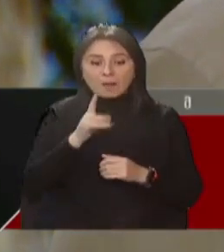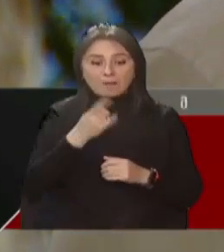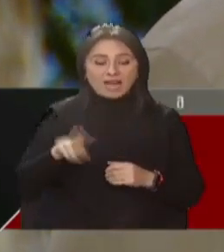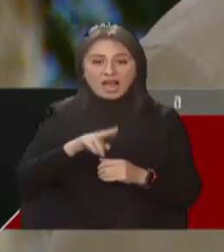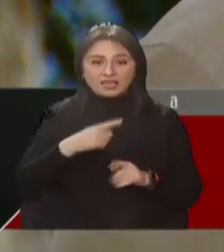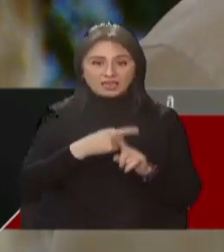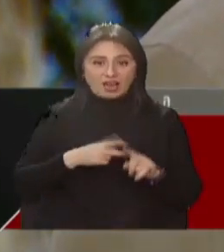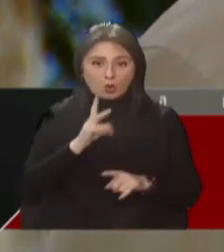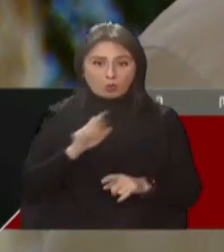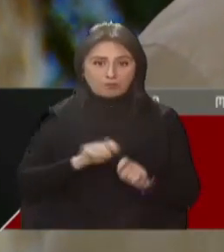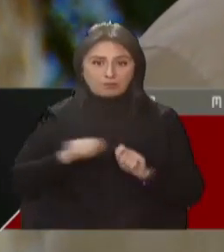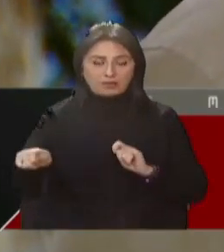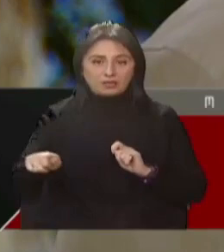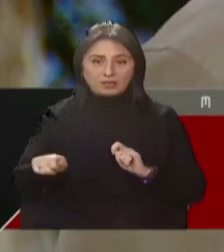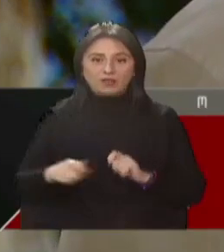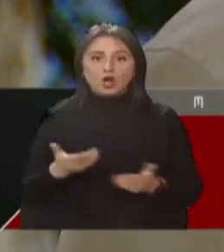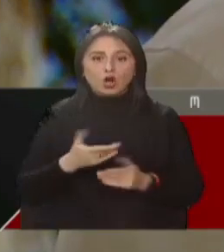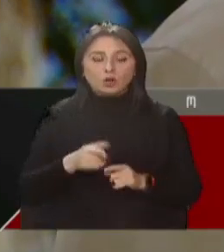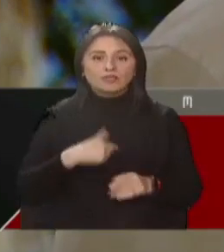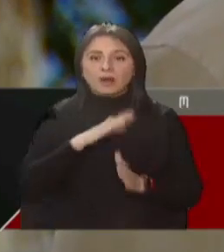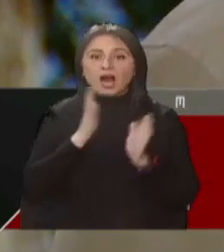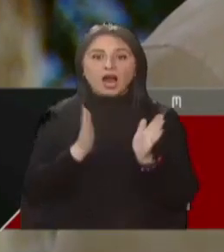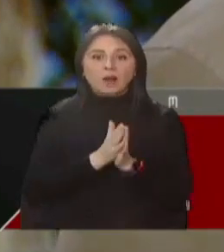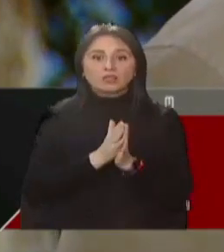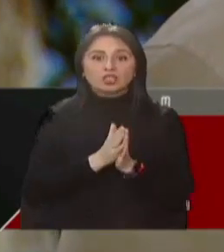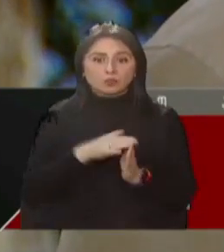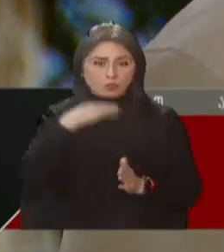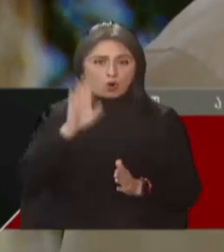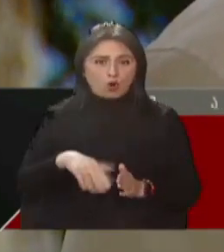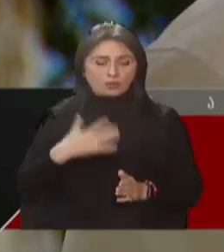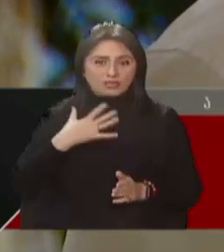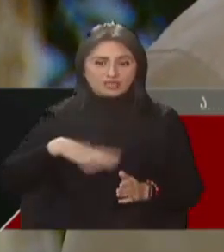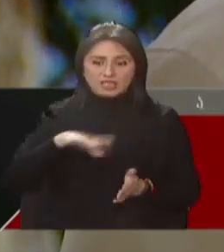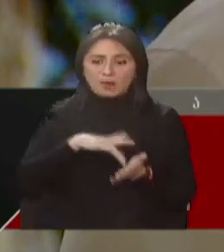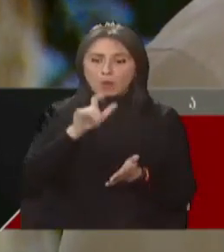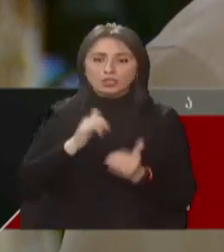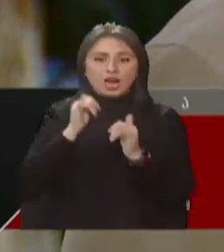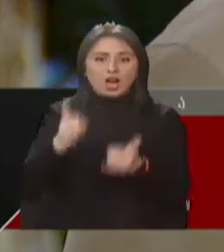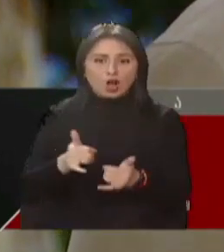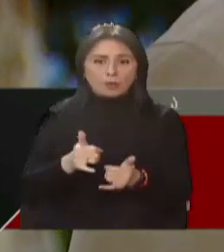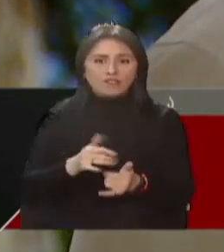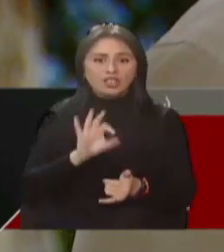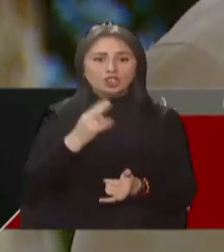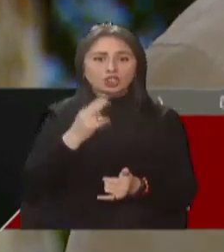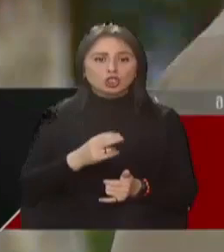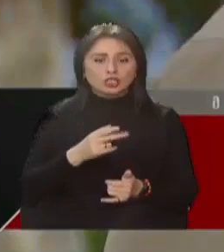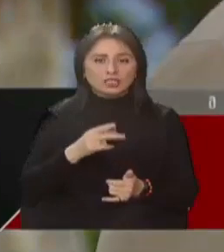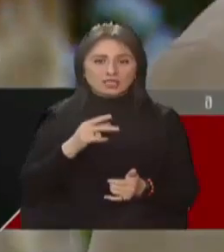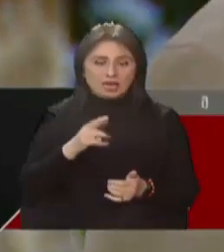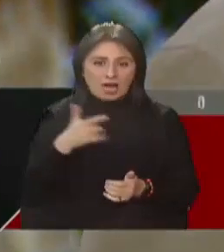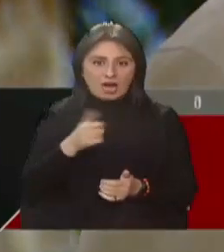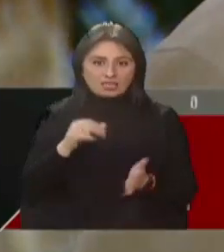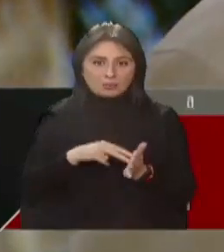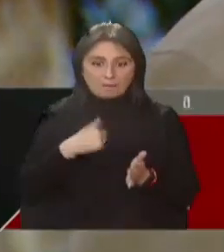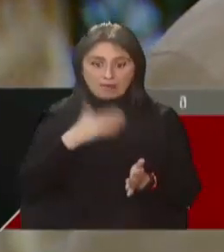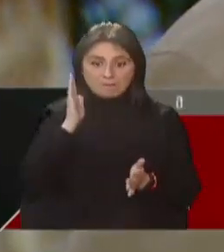მილიარდ ნახევარი კუბური მეტრი, რომელიც მე აბსოლუტურად მყოფნის მოსახლეობისათვის სოციალური გაზის ფასად. Ფაქტიურად